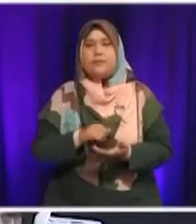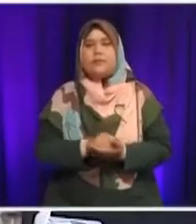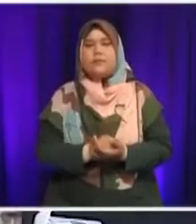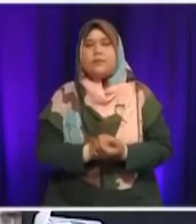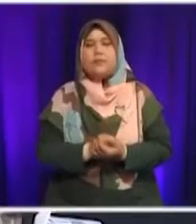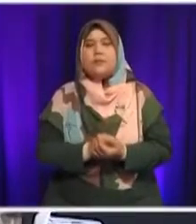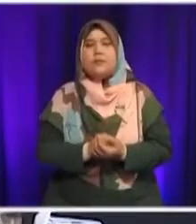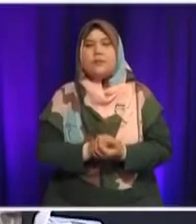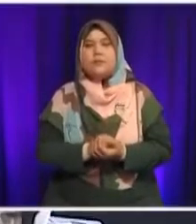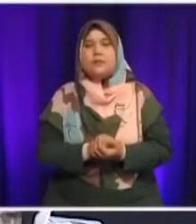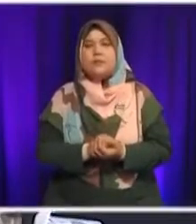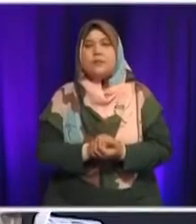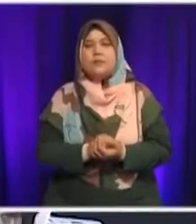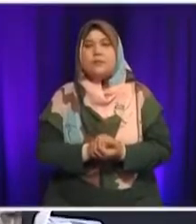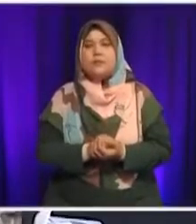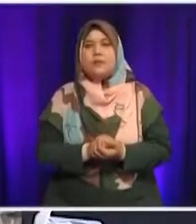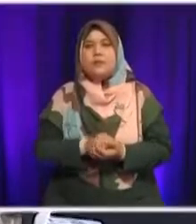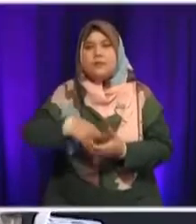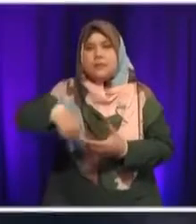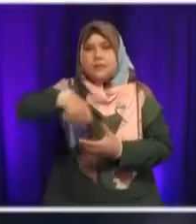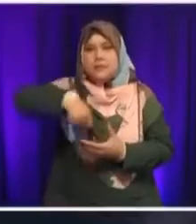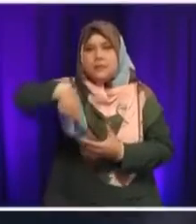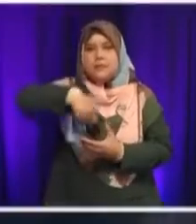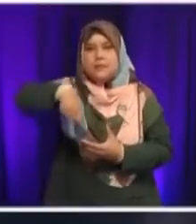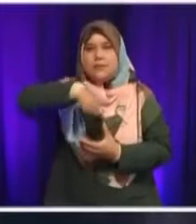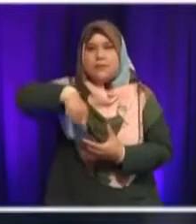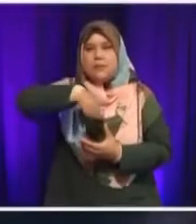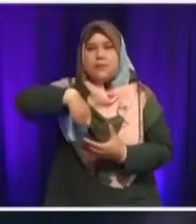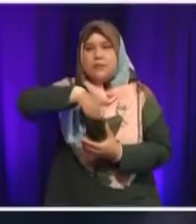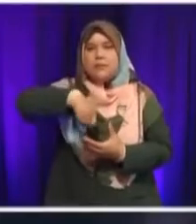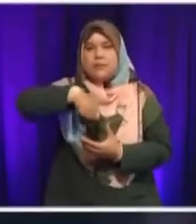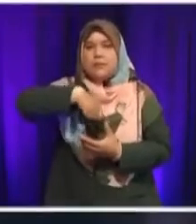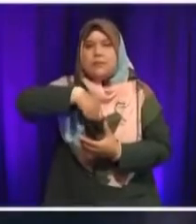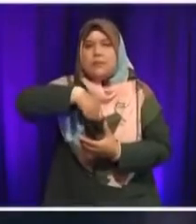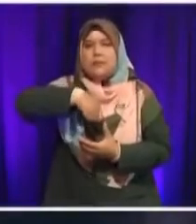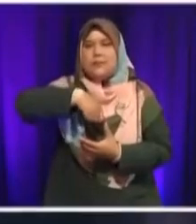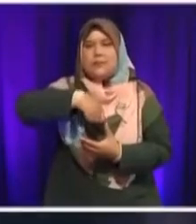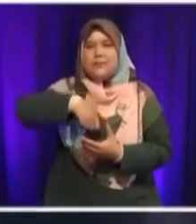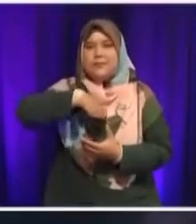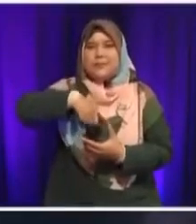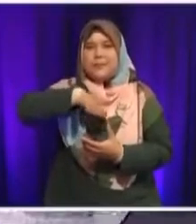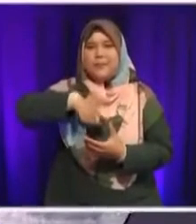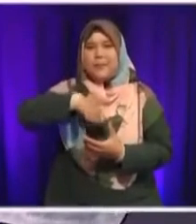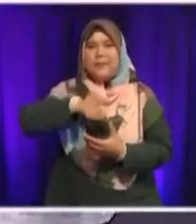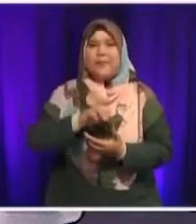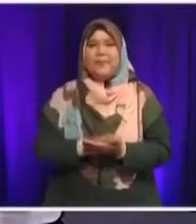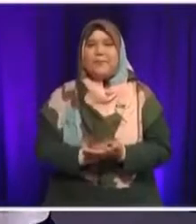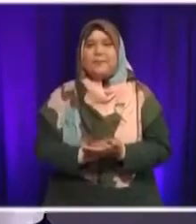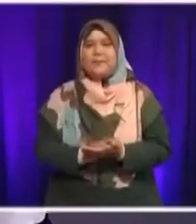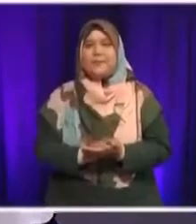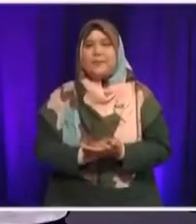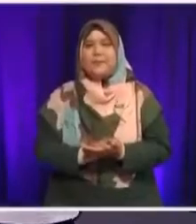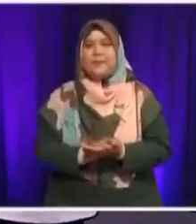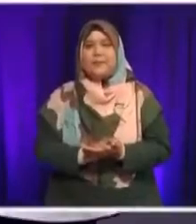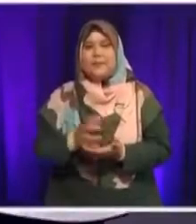kalau gitu hilang pelepah Oke untuk dan juga kalau beli dia sendiri lagi inkubate itu untuk